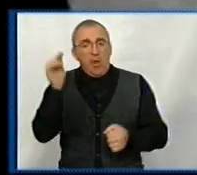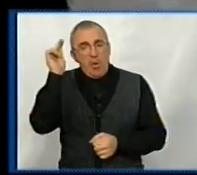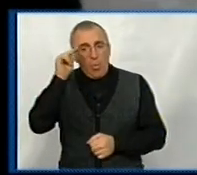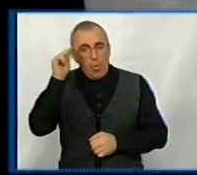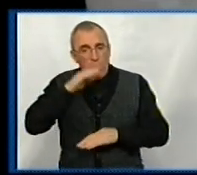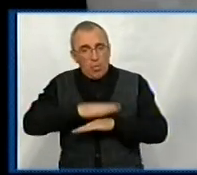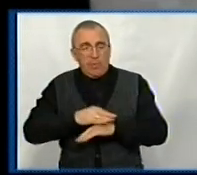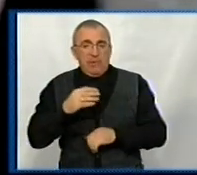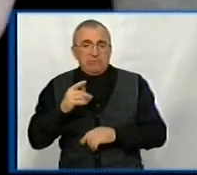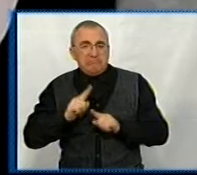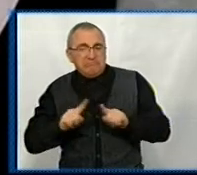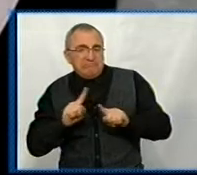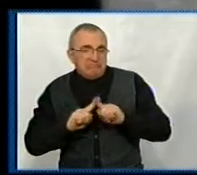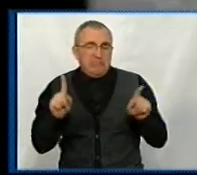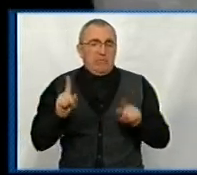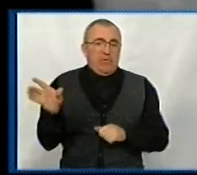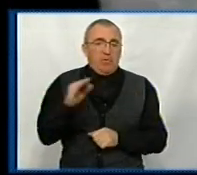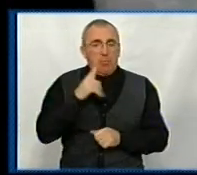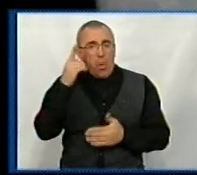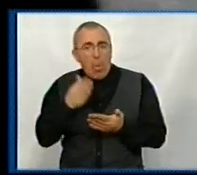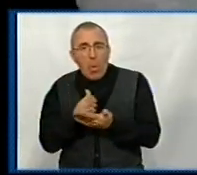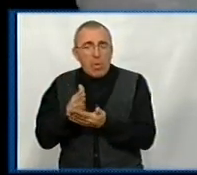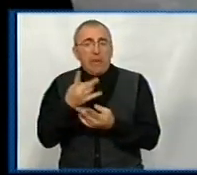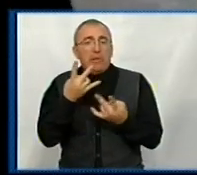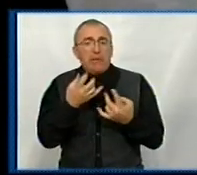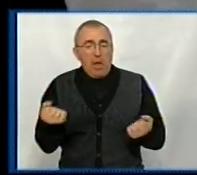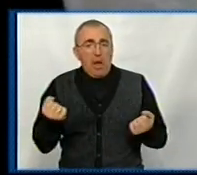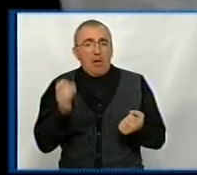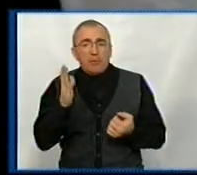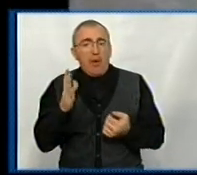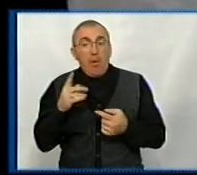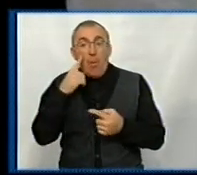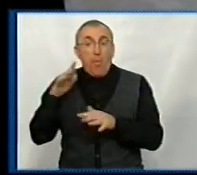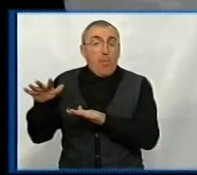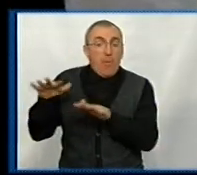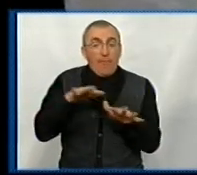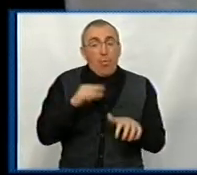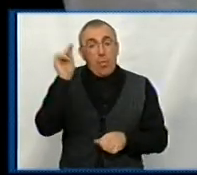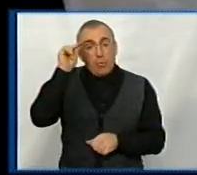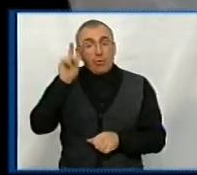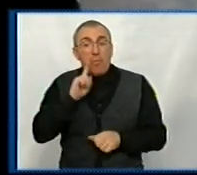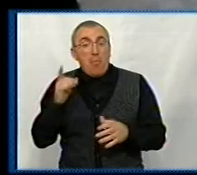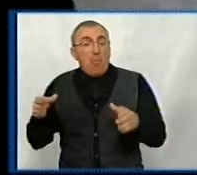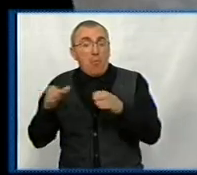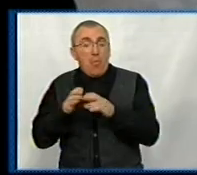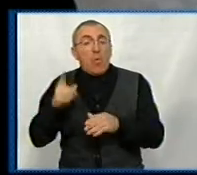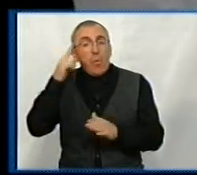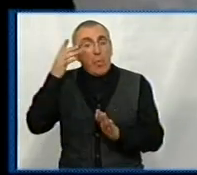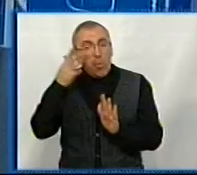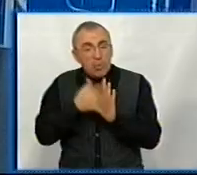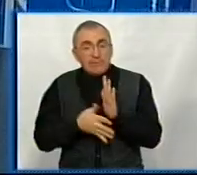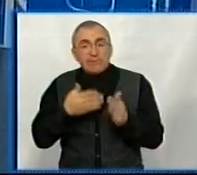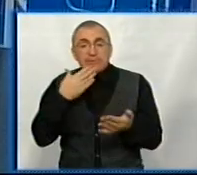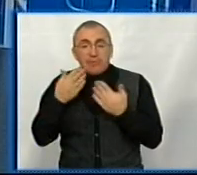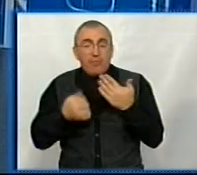креативні, та всі були зорієнтовані на не лише на привернення уваги учнівської молоді, а й на усвідомлене